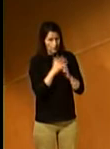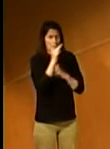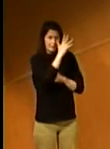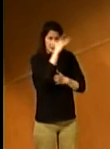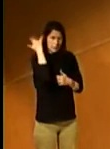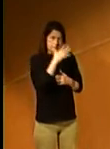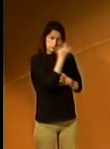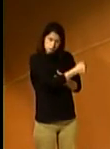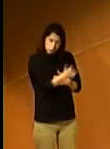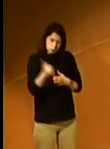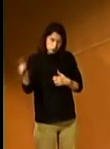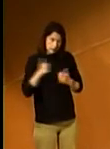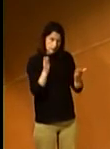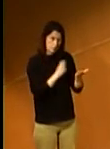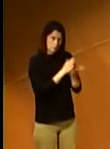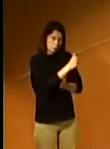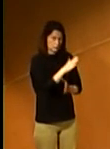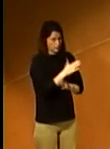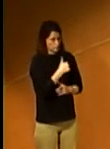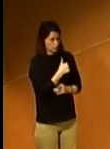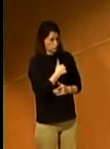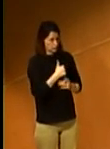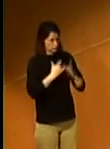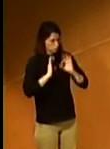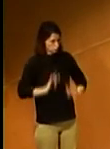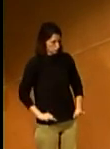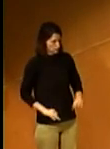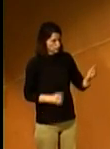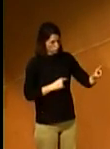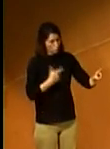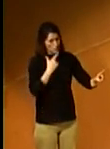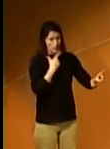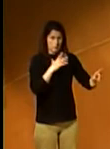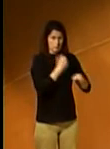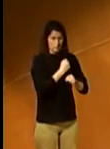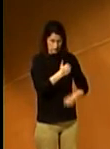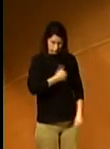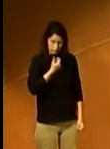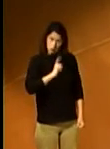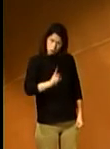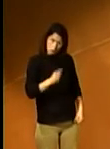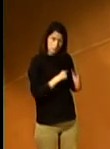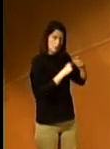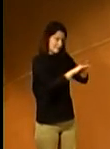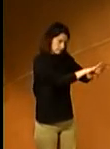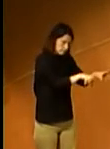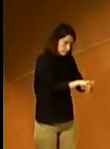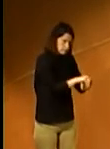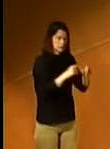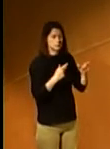scolarisation qui impliquent tous les partenaires, la famille, l'équipe